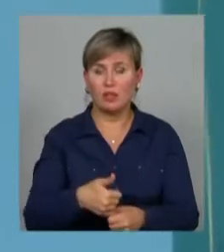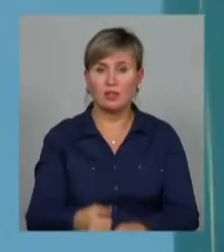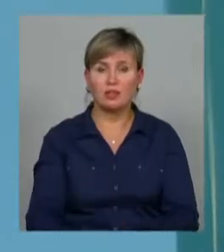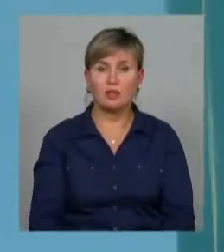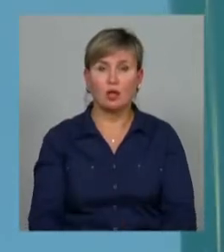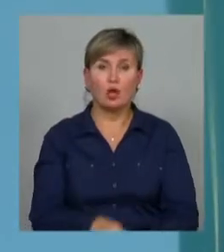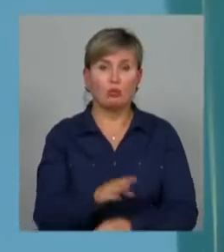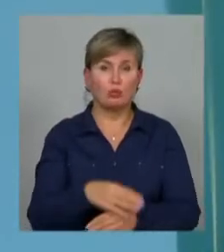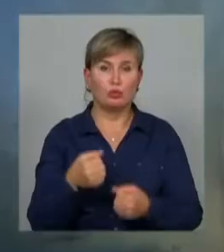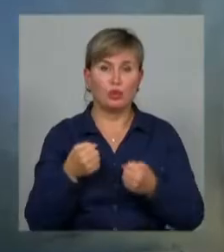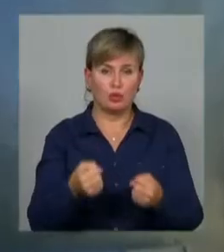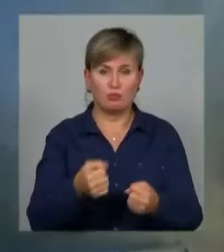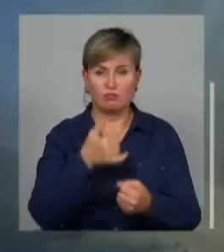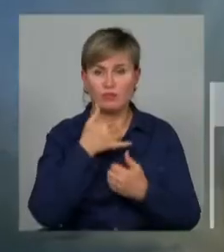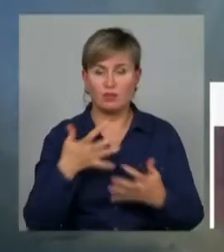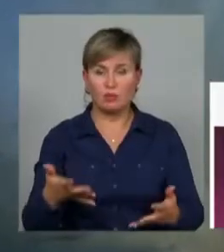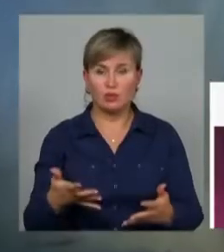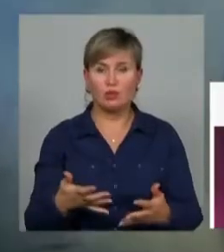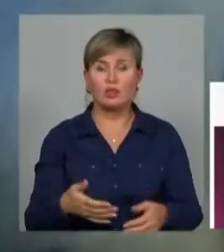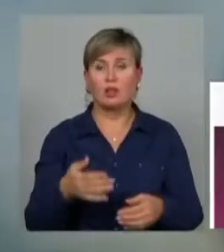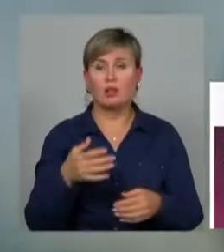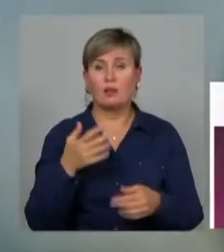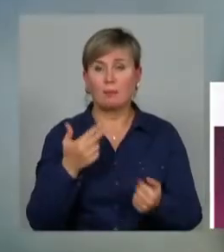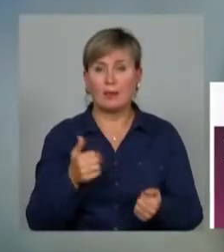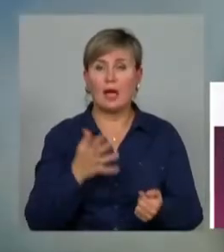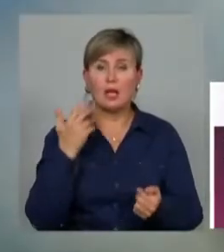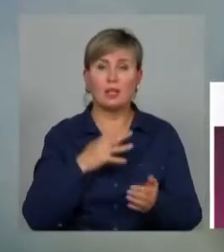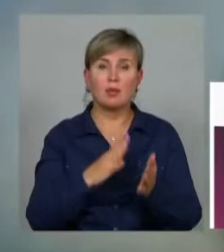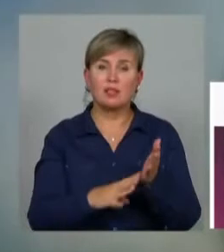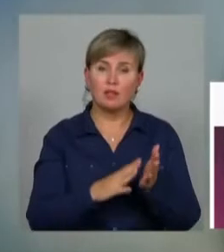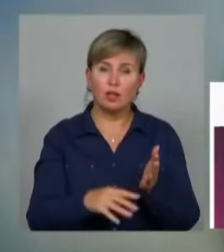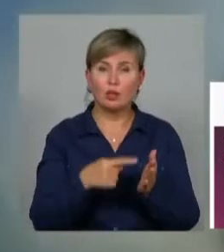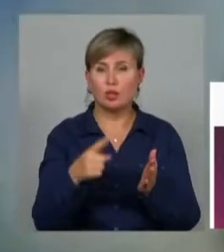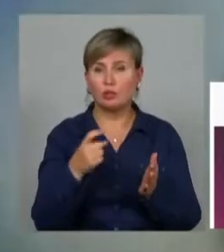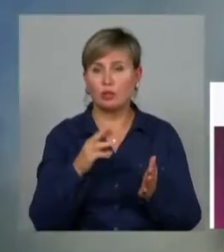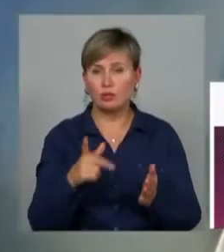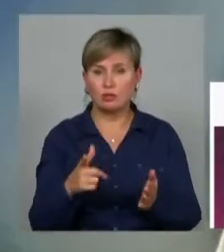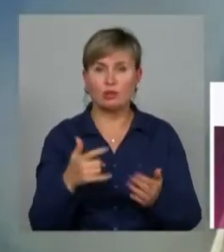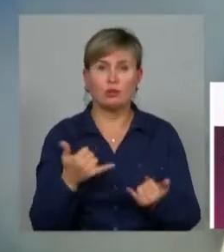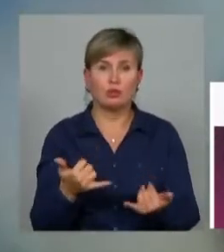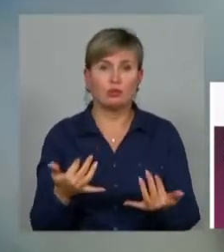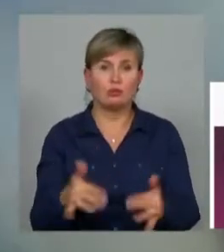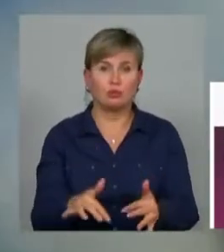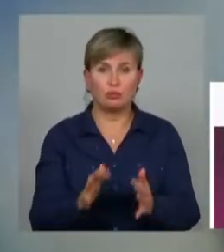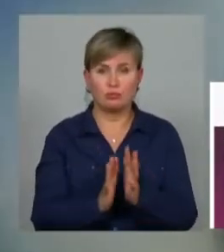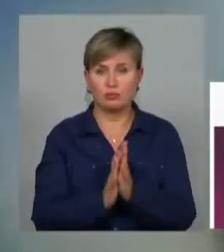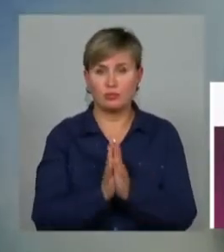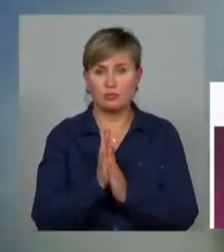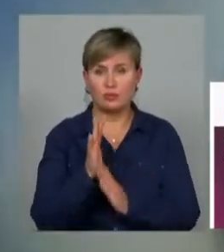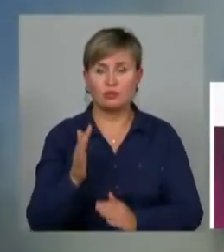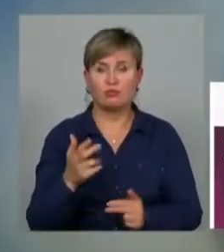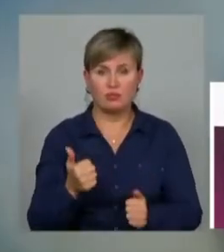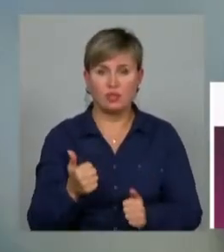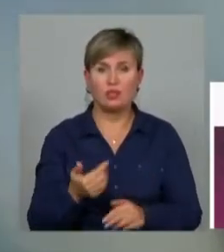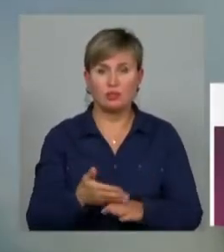поедешь с пустым баком домой. Ну как, конечно, когда был по 90, там по 100 тенге, это еще более-менее, а сейчас-то уже подросла цена. Бьет? А